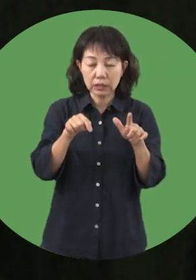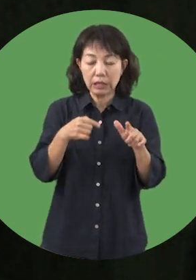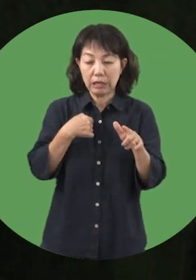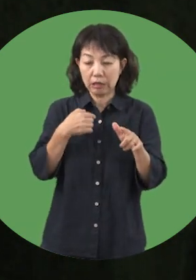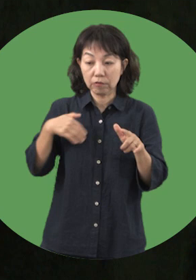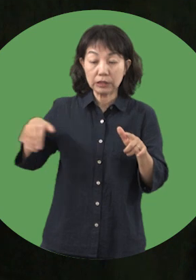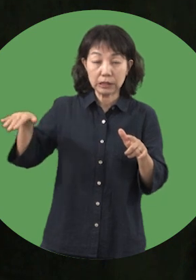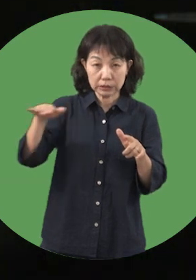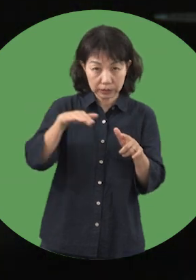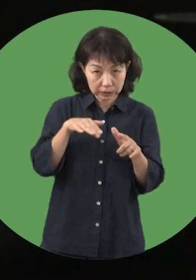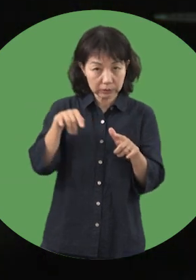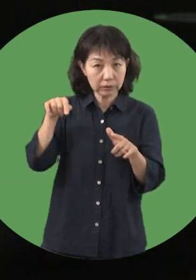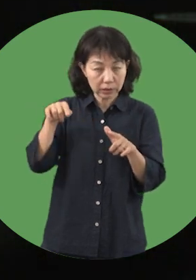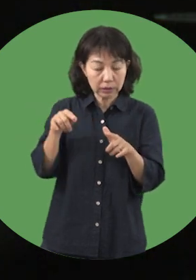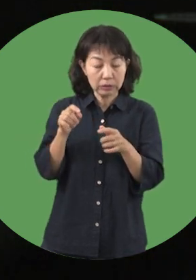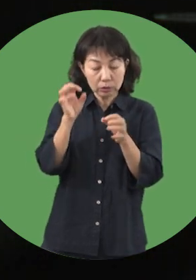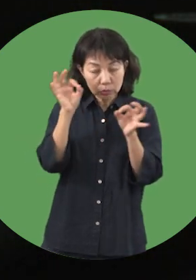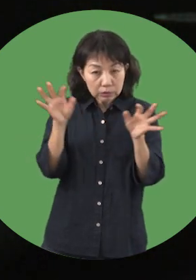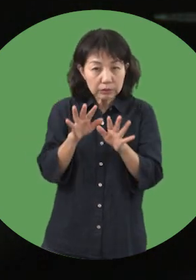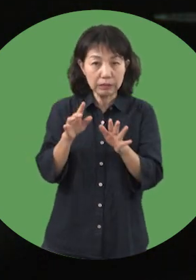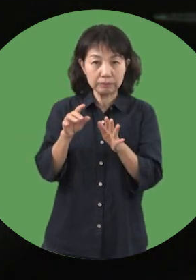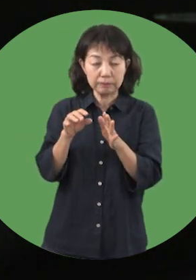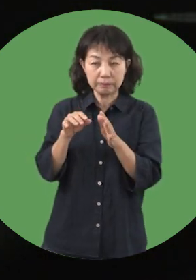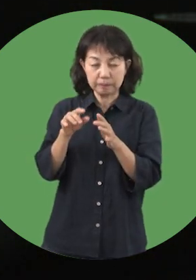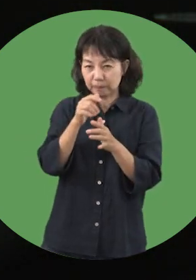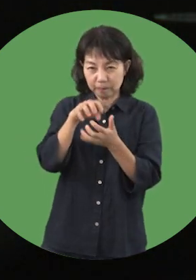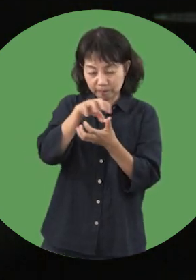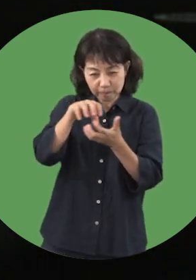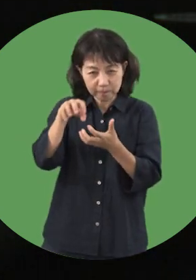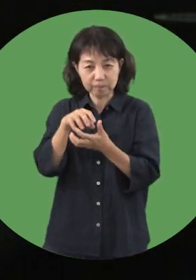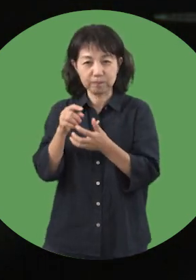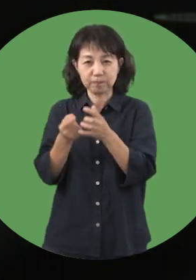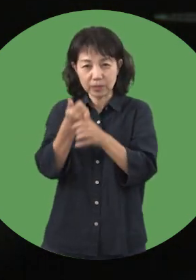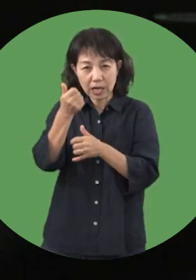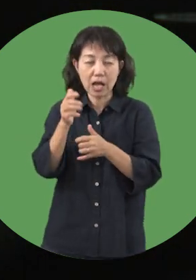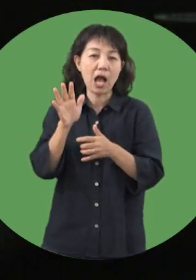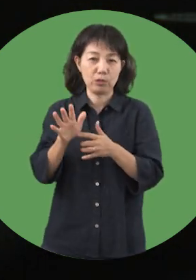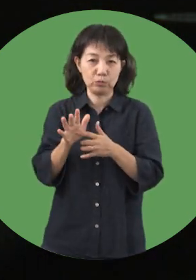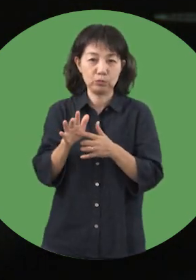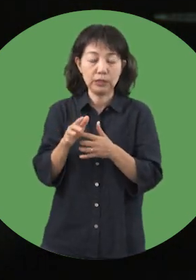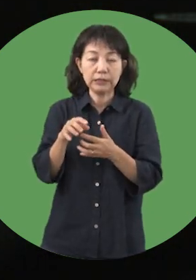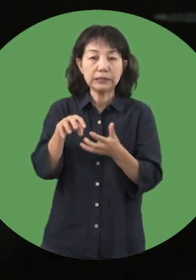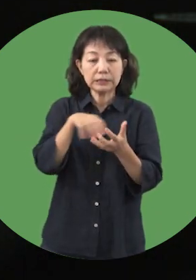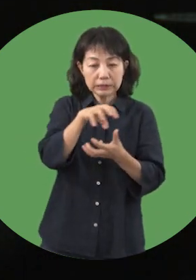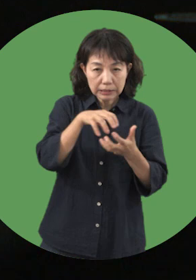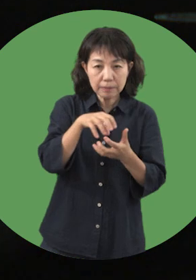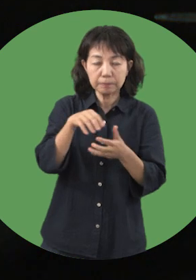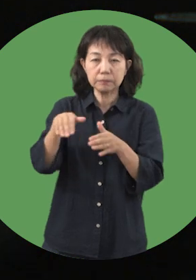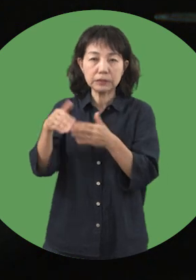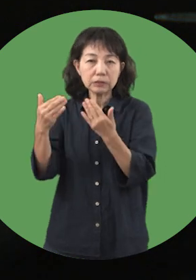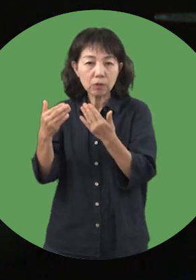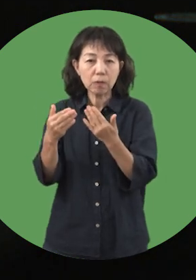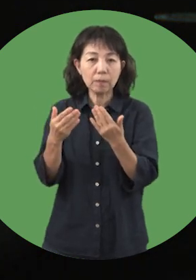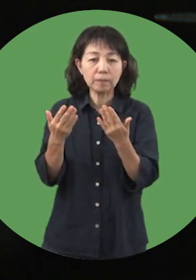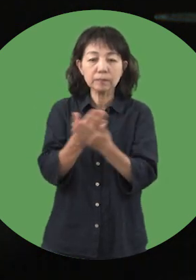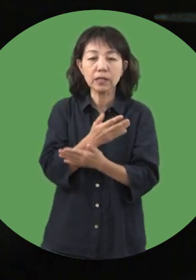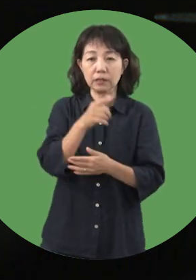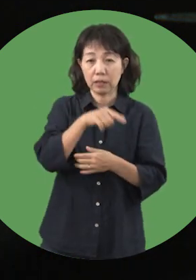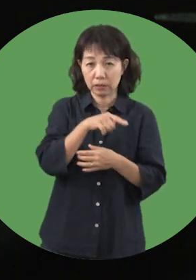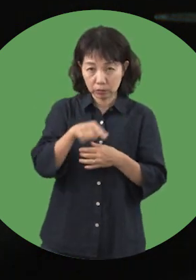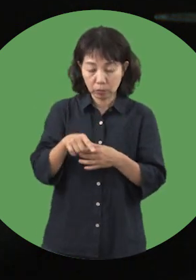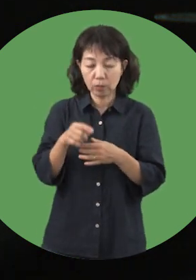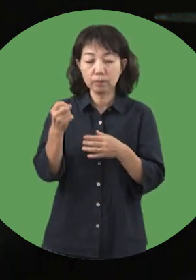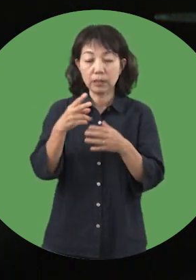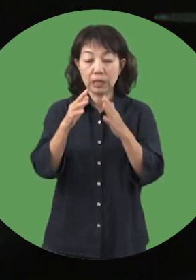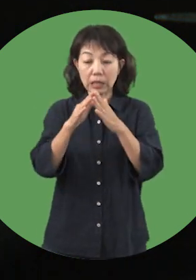の身に突然襲いかかってくることもあります。事件や事故に巻き込まれてしまったご本人やそのご家族